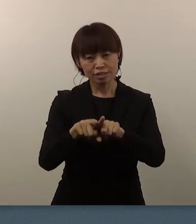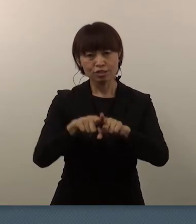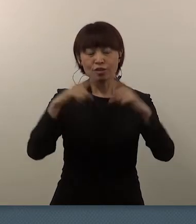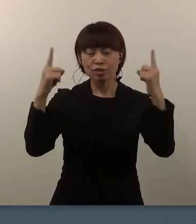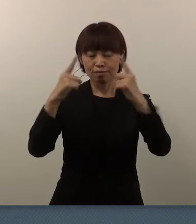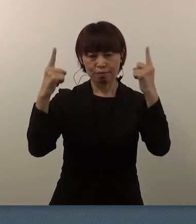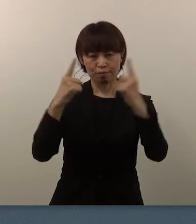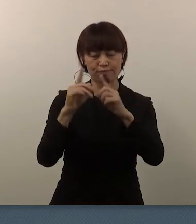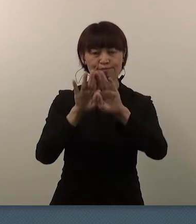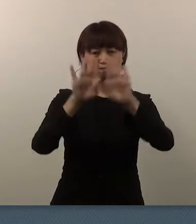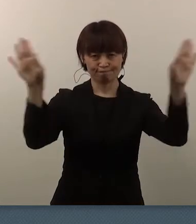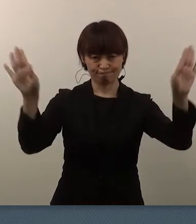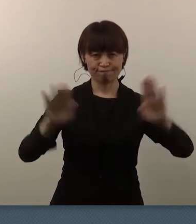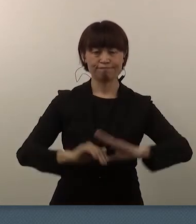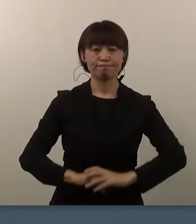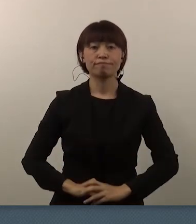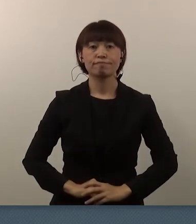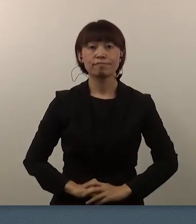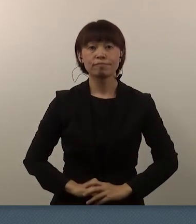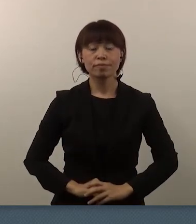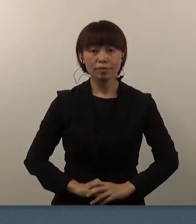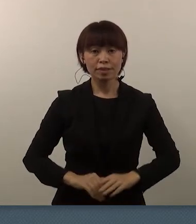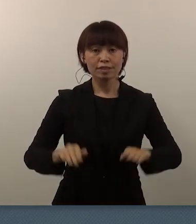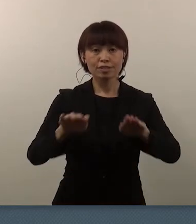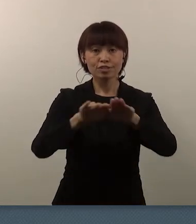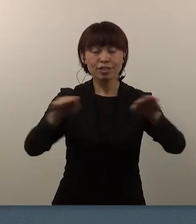。ステージは